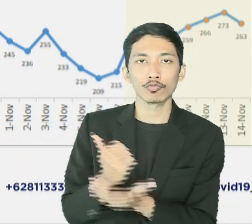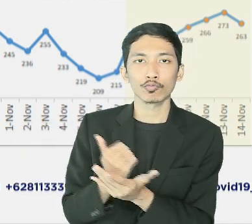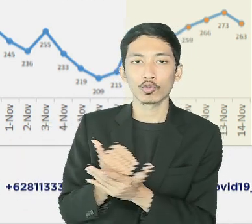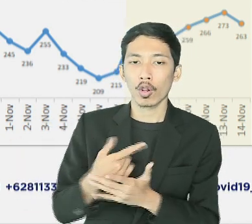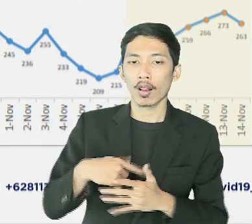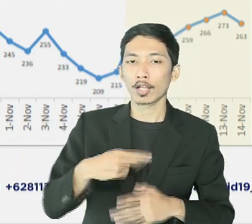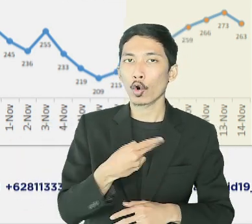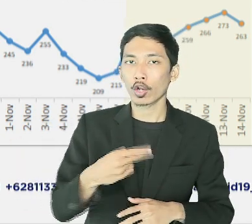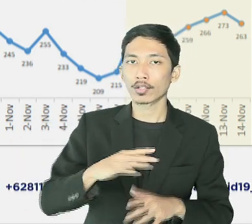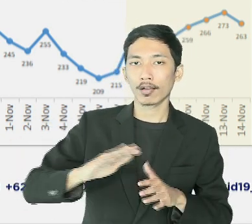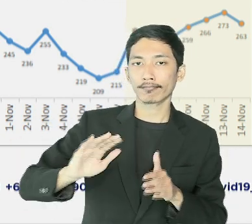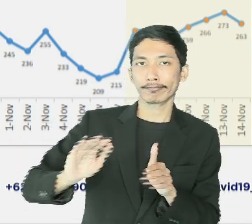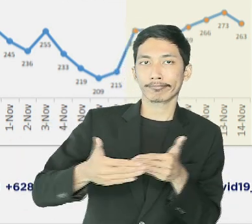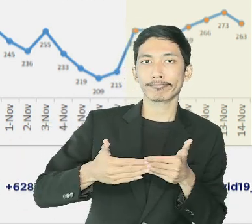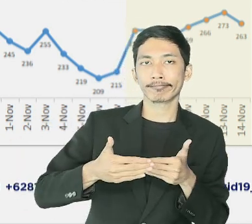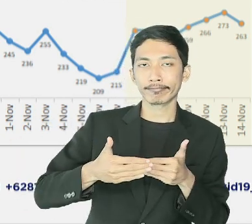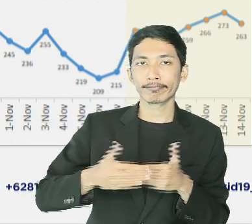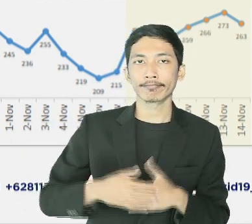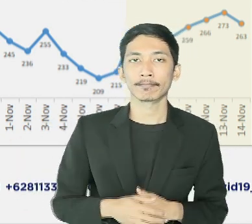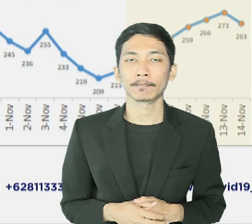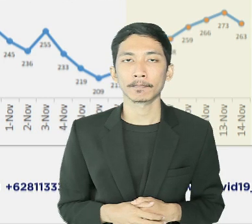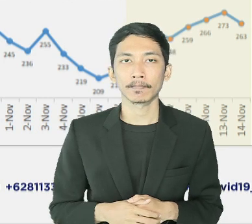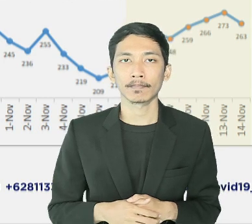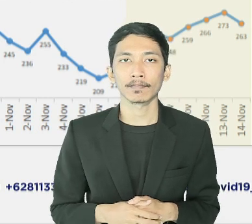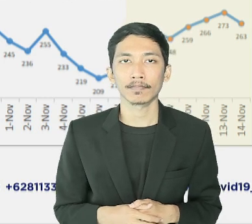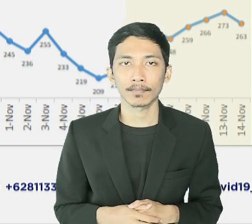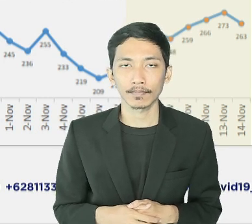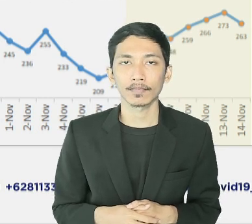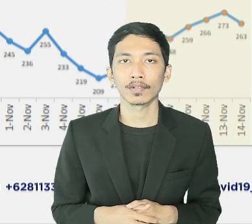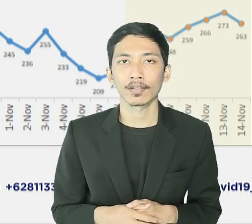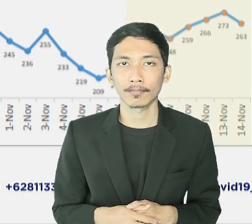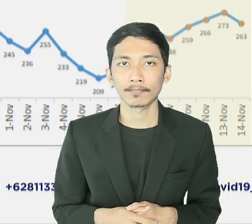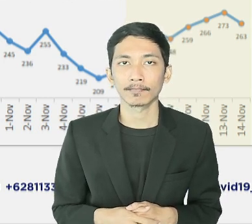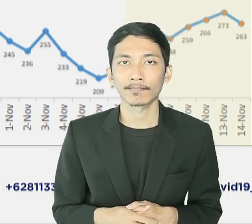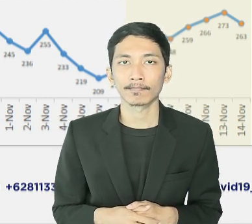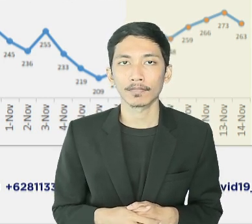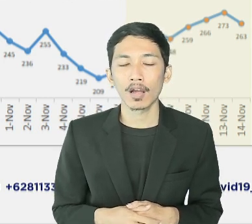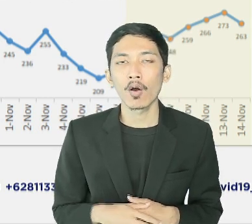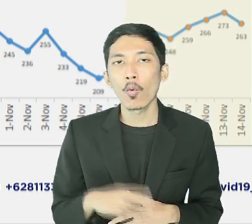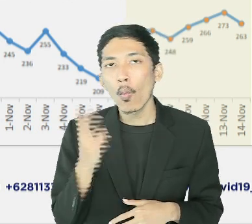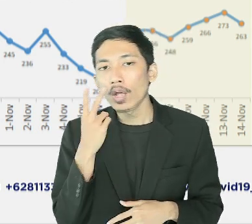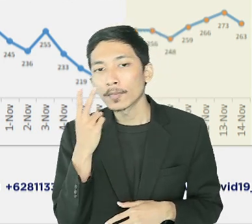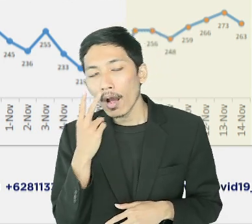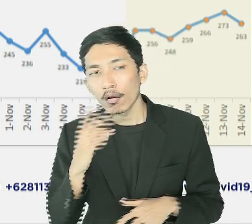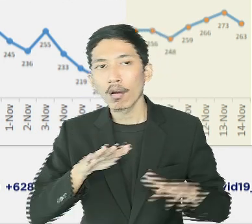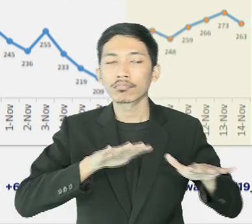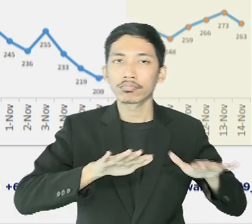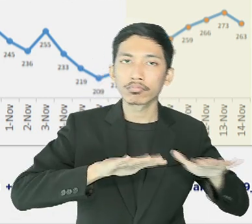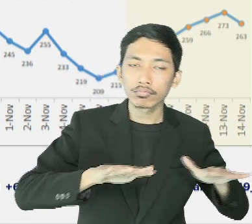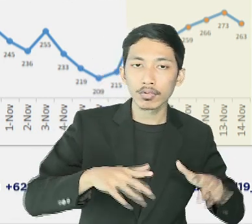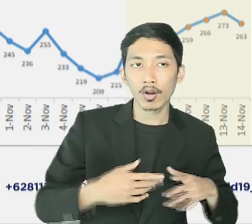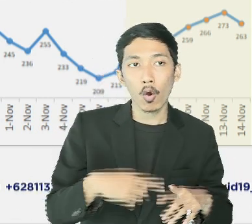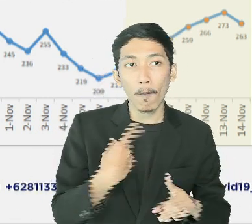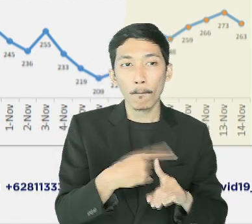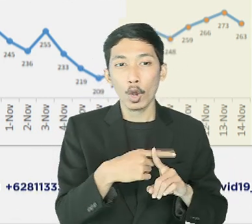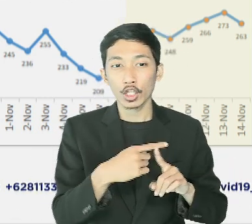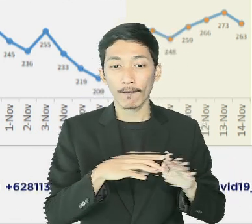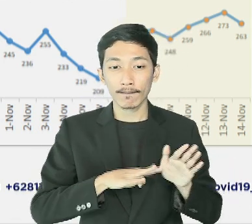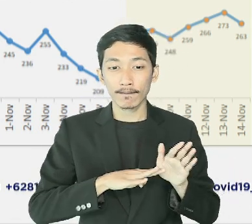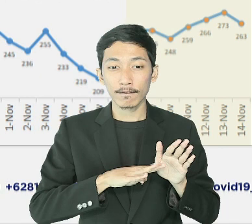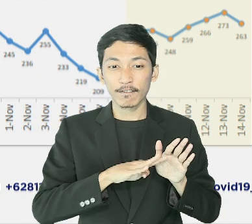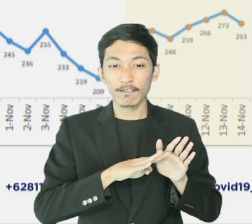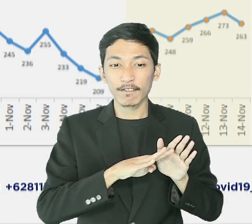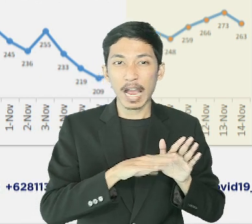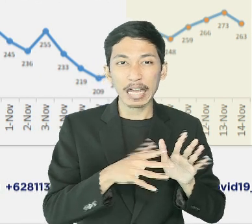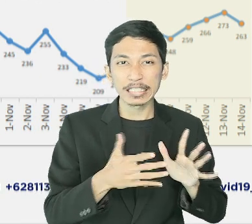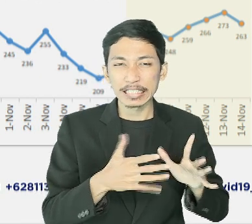tadi. Sedikit saja perkembangan ke arah yang tidak diinginkan, perlu diwaspadai dan segera diantisipasi agar